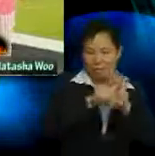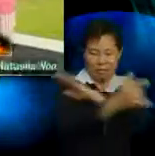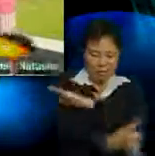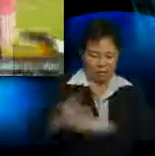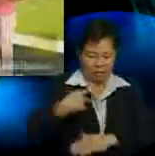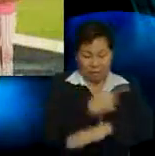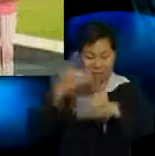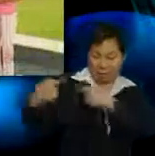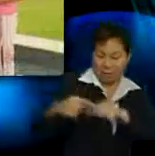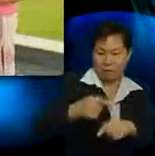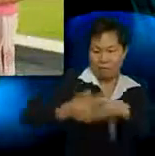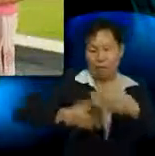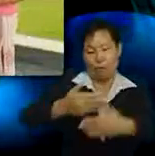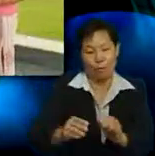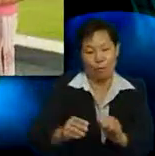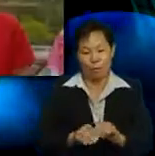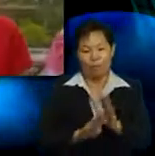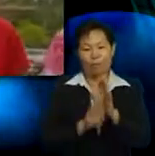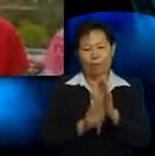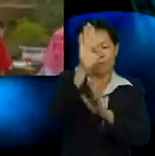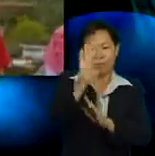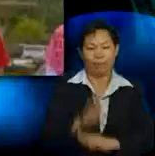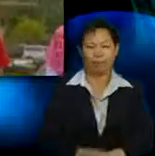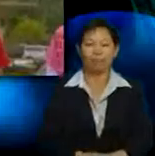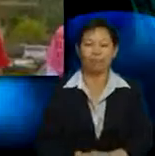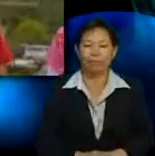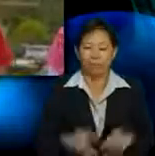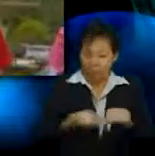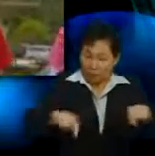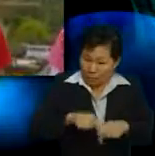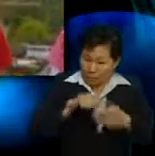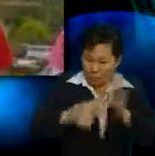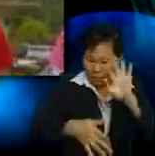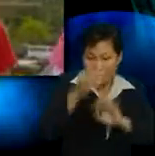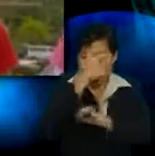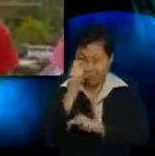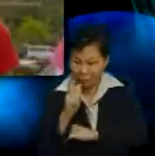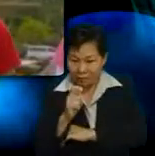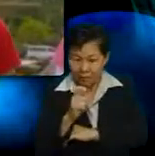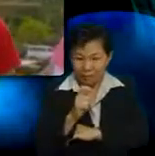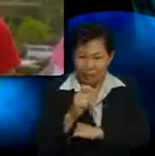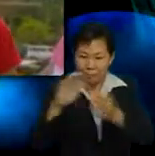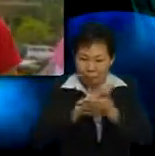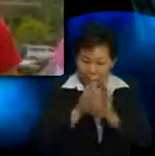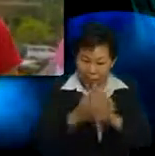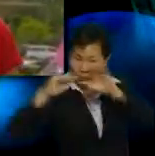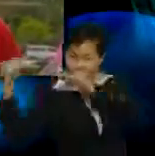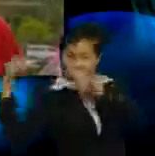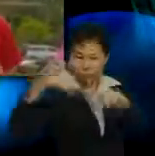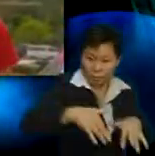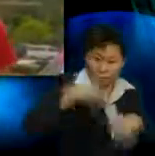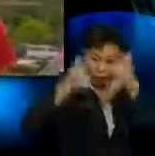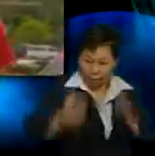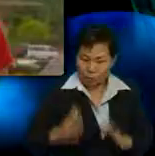kita sedang pesat membangun. Bukan itu saja, lokasi ini dipilih kerana selain menjadi tumpuan para